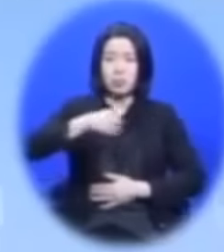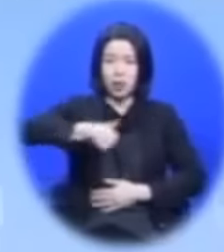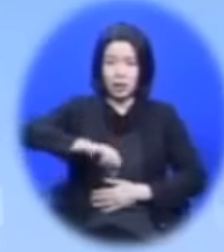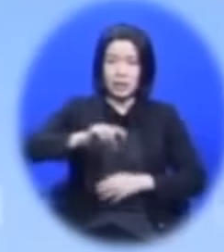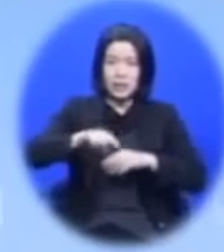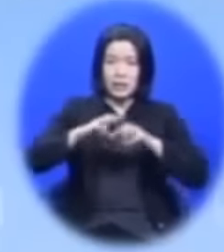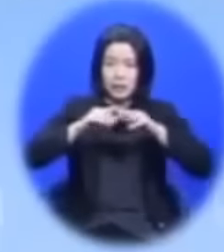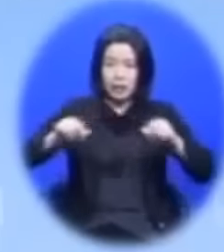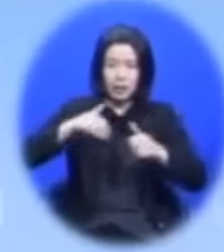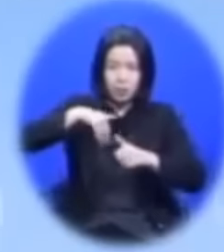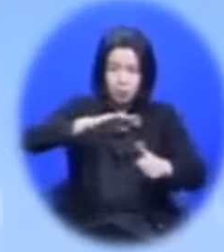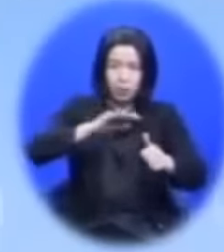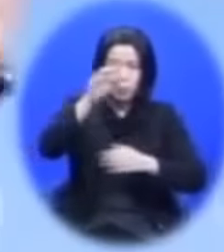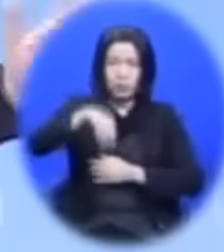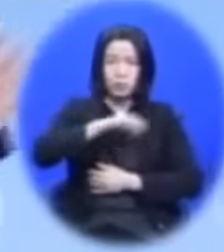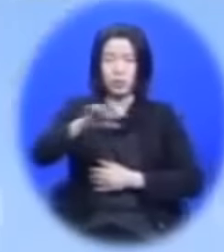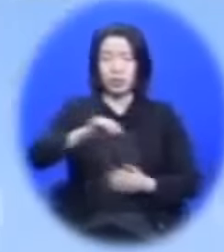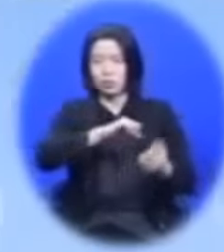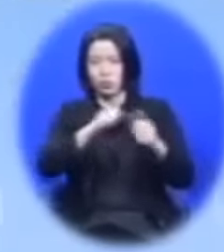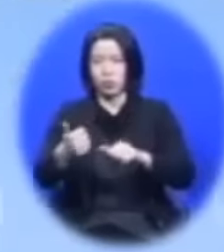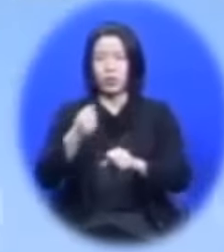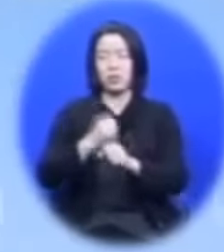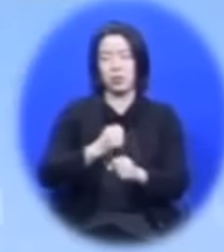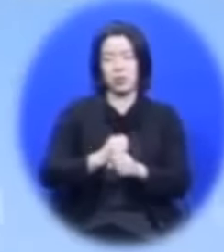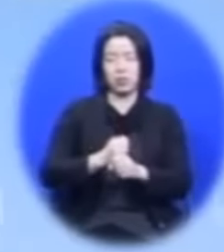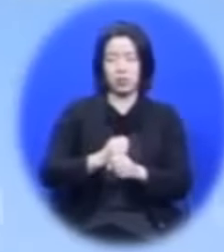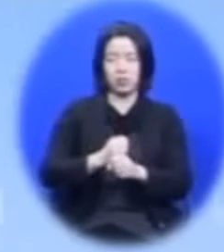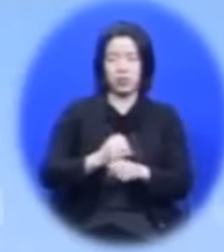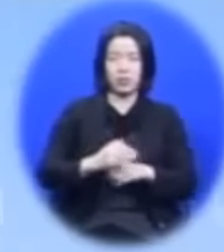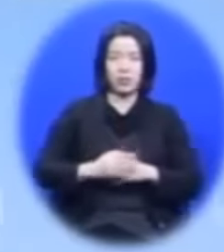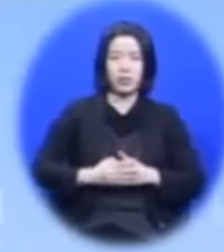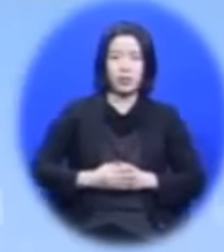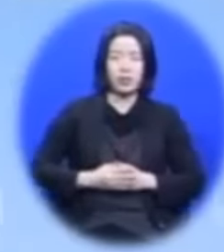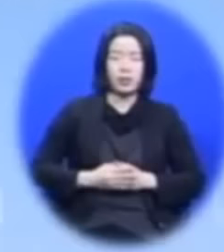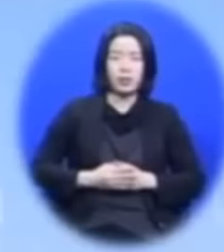땅에 보내시고 십자가에서 죽게 하신 겁니다.